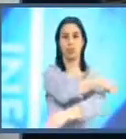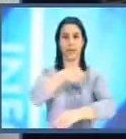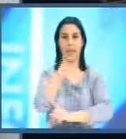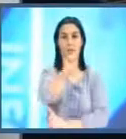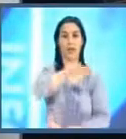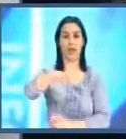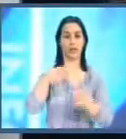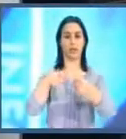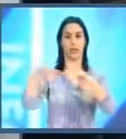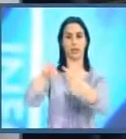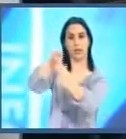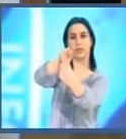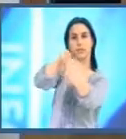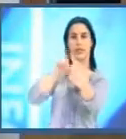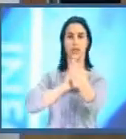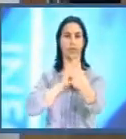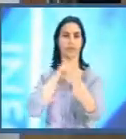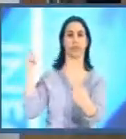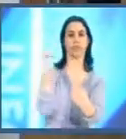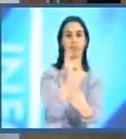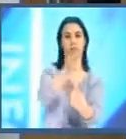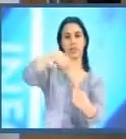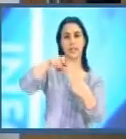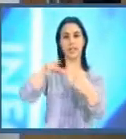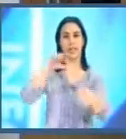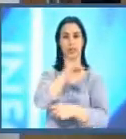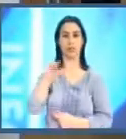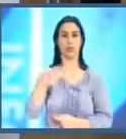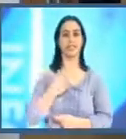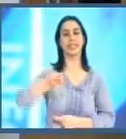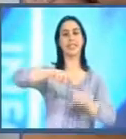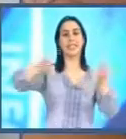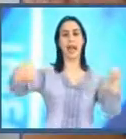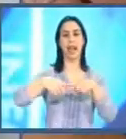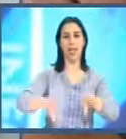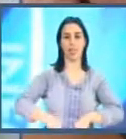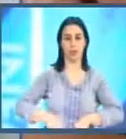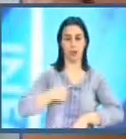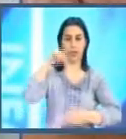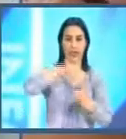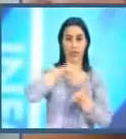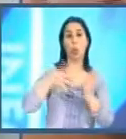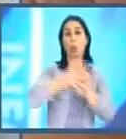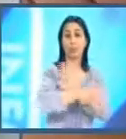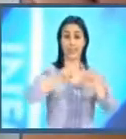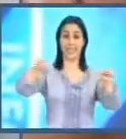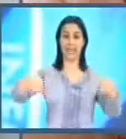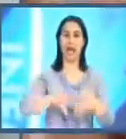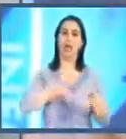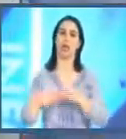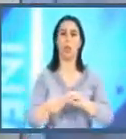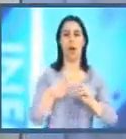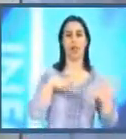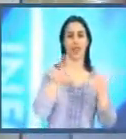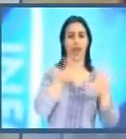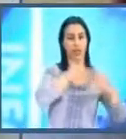hauran d'identificar-se amb la seva targeta sanitària a la sala d'admissions del centre. Per aquest motiu, la sala s'ha adequat amb 10